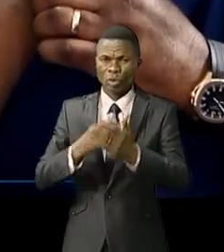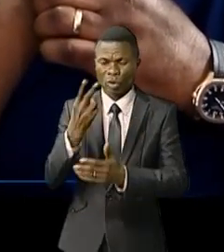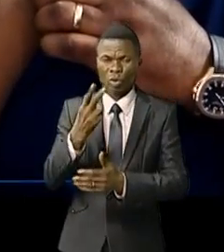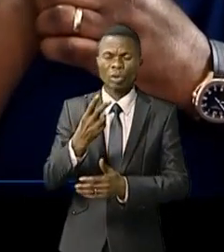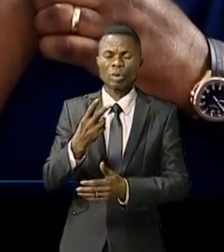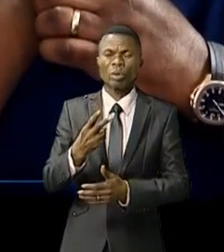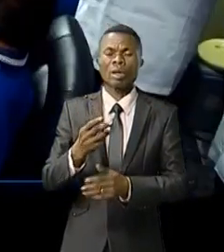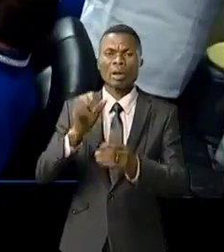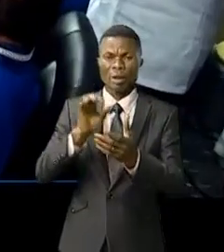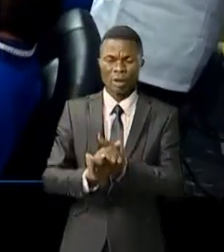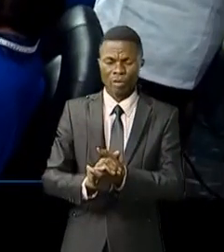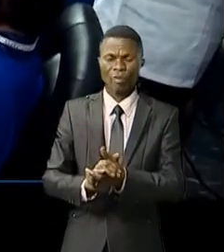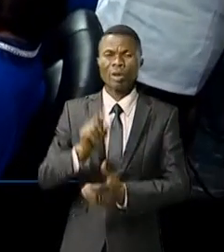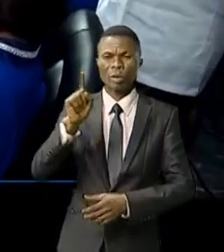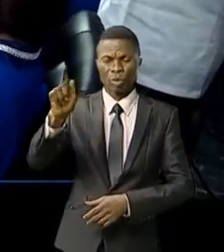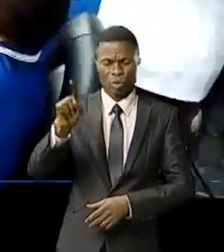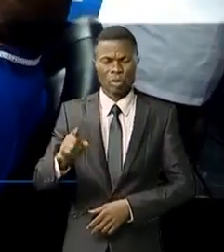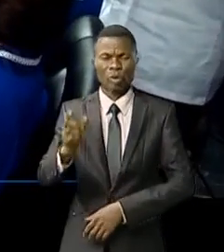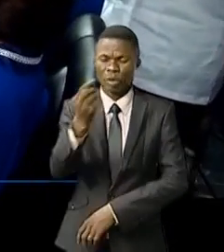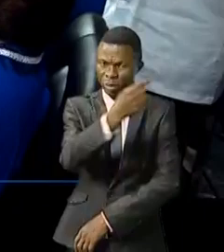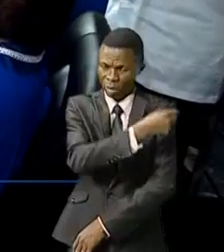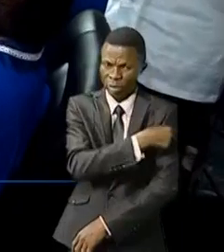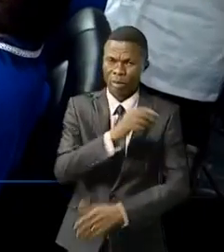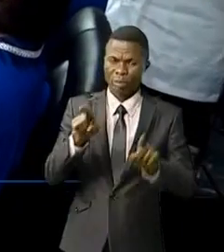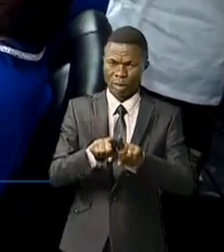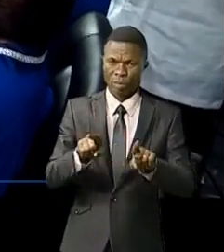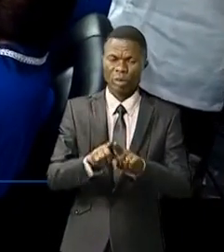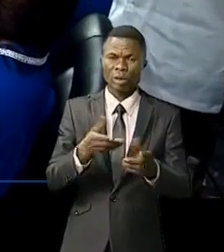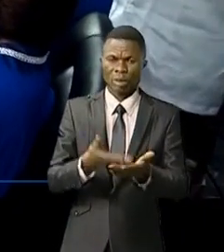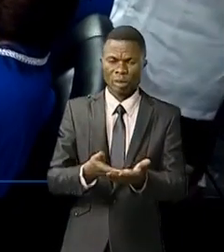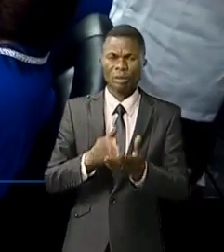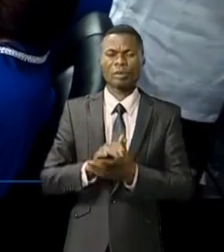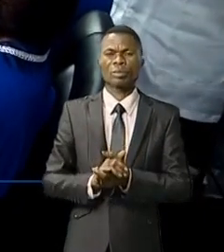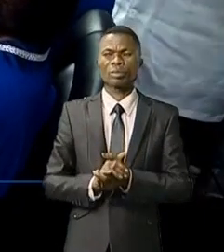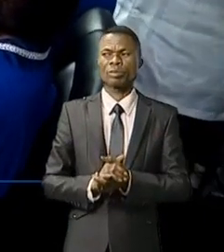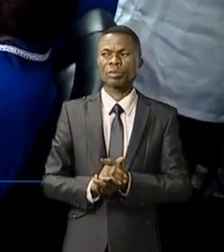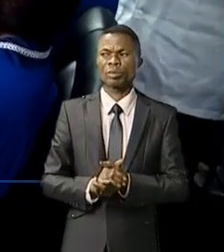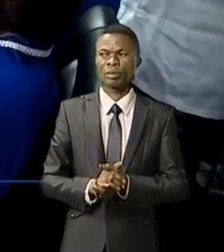avant que la première dame de la République, Denise Nyakeru Tshisekedi, n'en fasse de même.